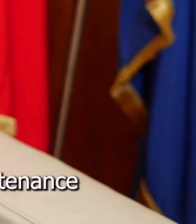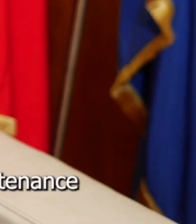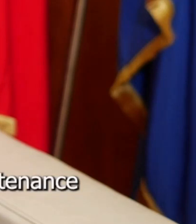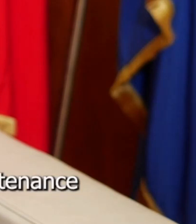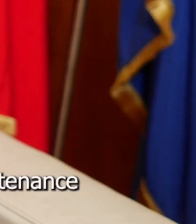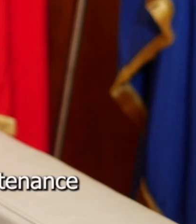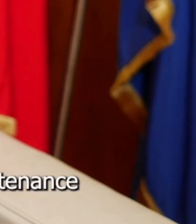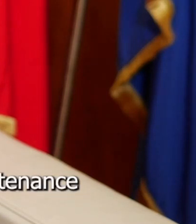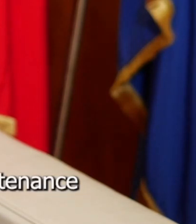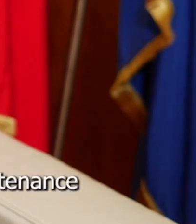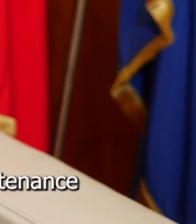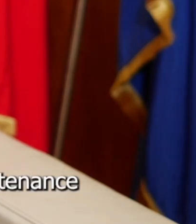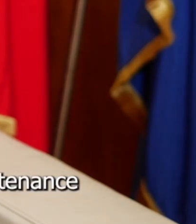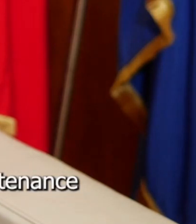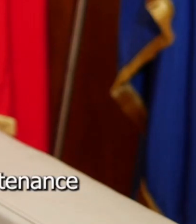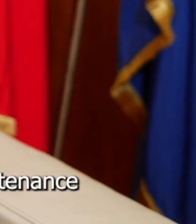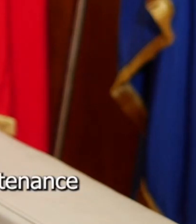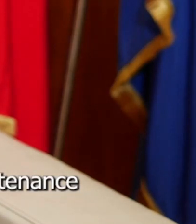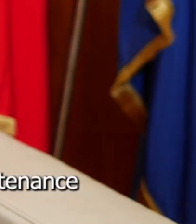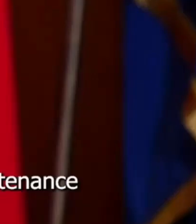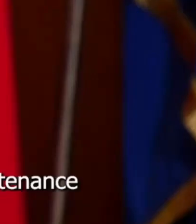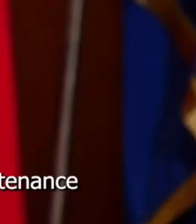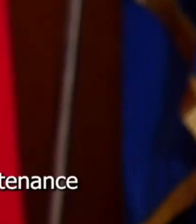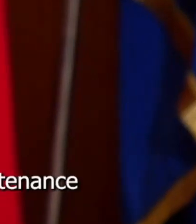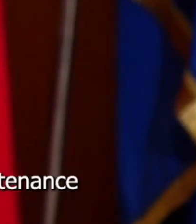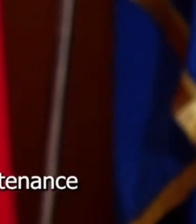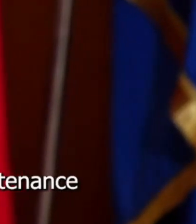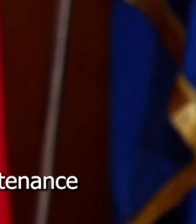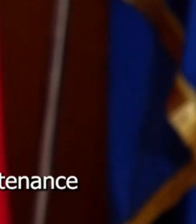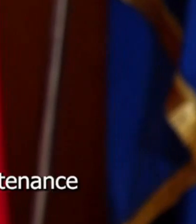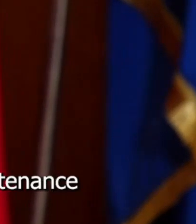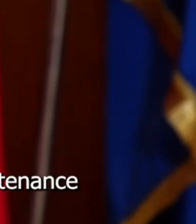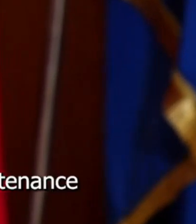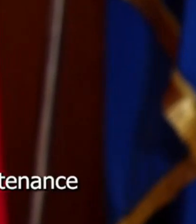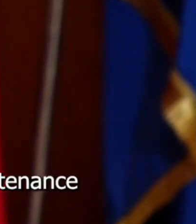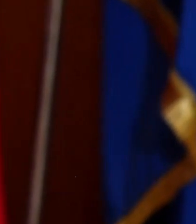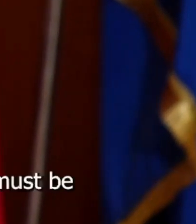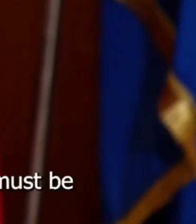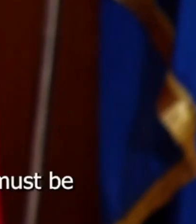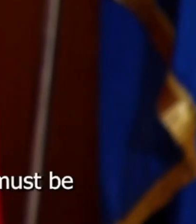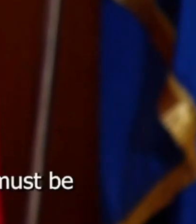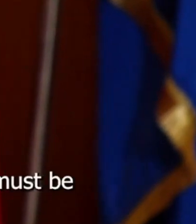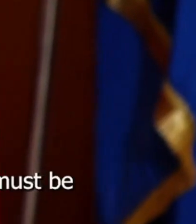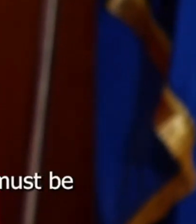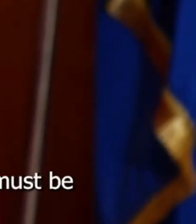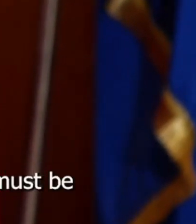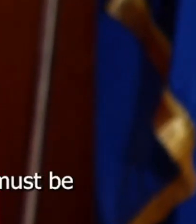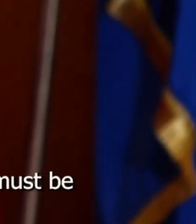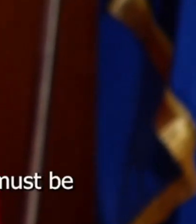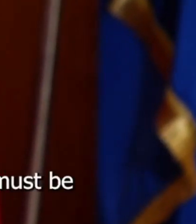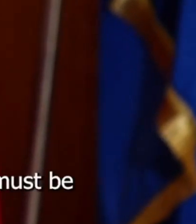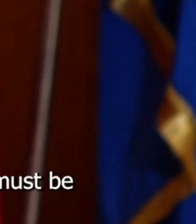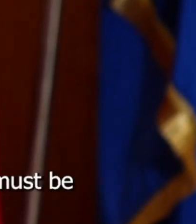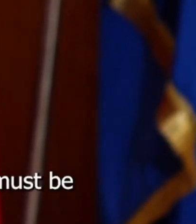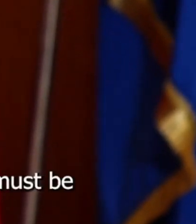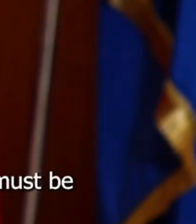di fattibilità che considerino i costi di manutenzione per includere nel modello finanziario da adottare. Si deve avere piena